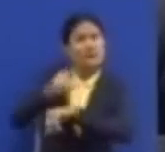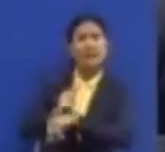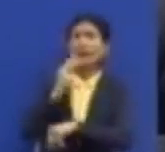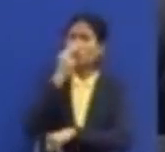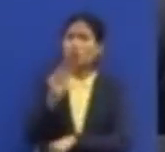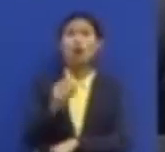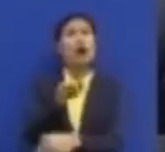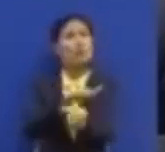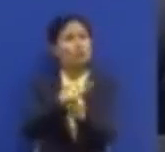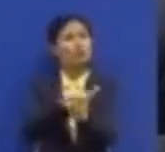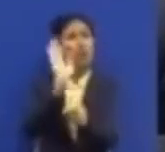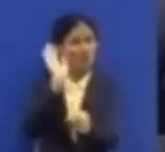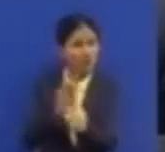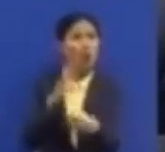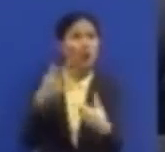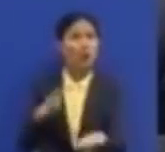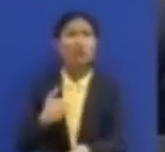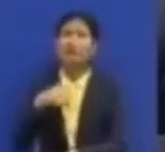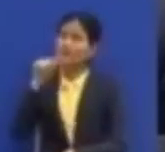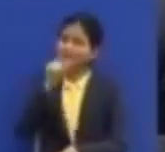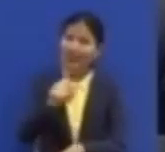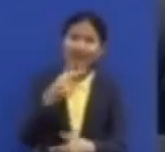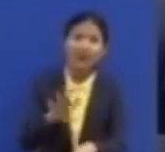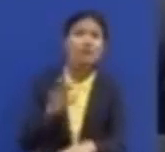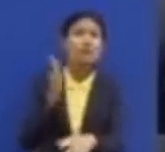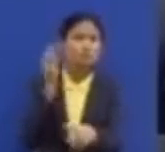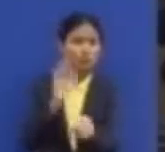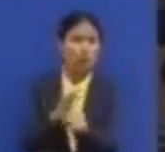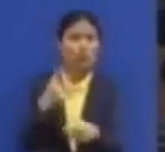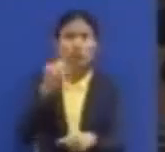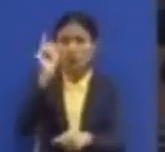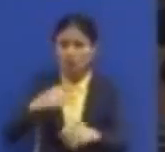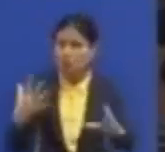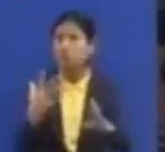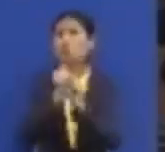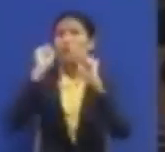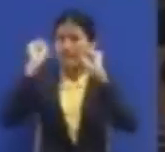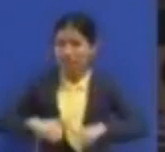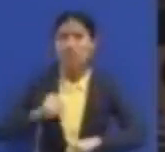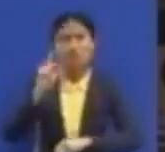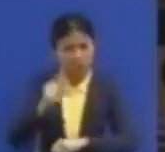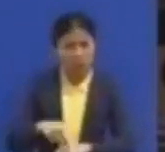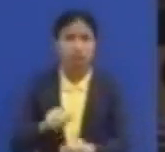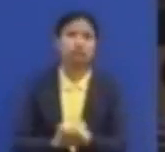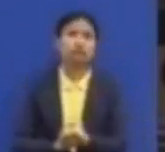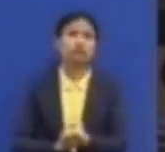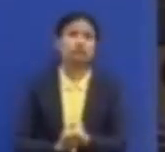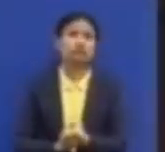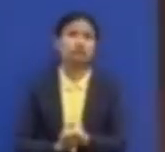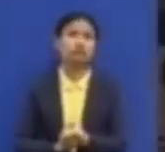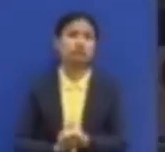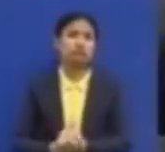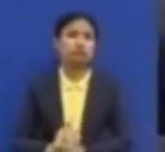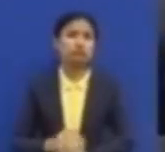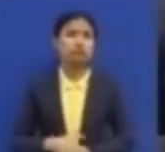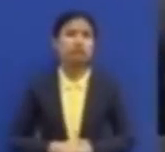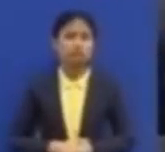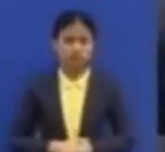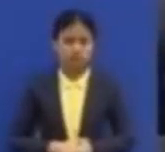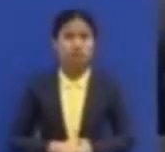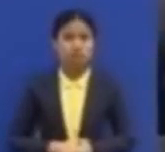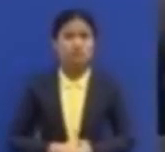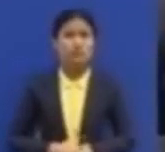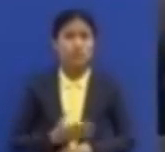อภิปรายและลงมติครับท่านประธานครับผมกราบเรียนท่านประธานด้วยความเคารพแล้วก็คิดว่าค